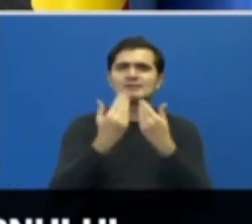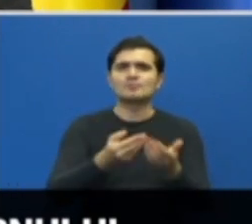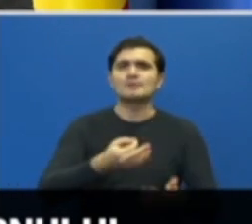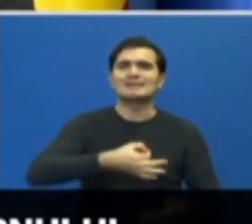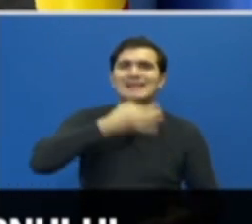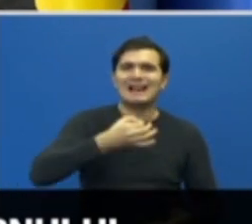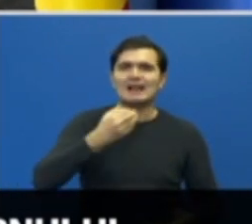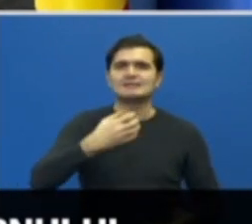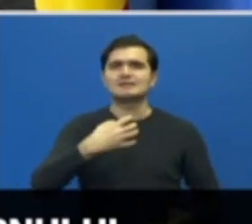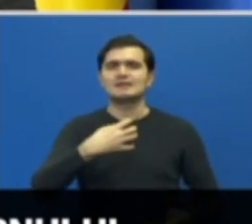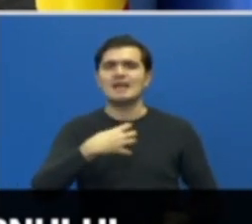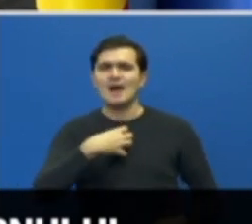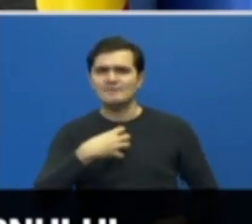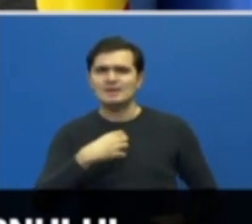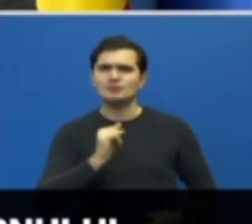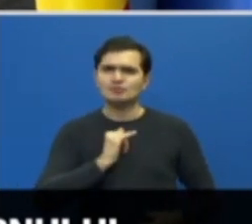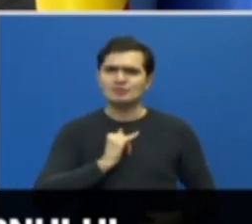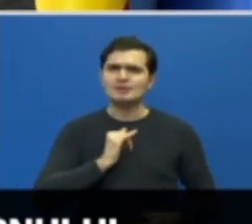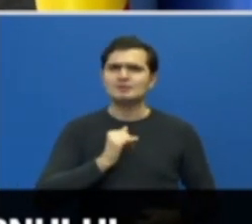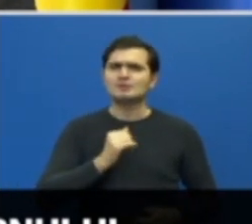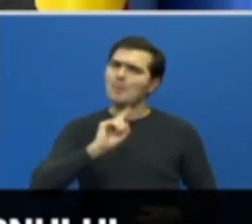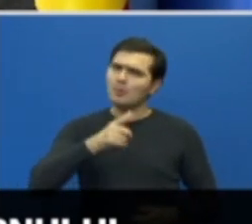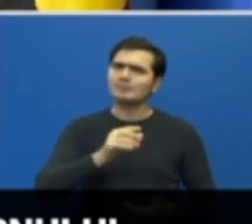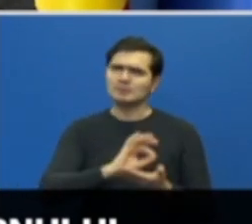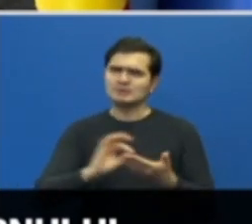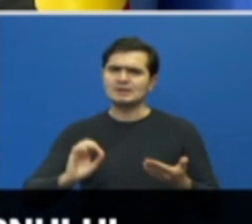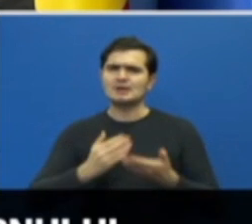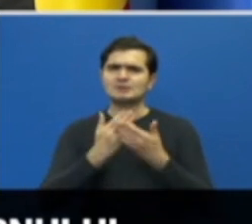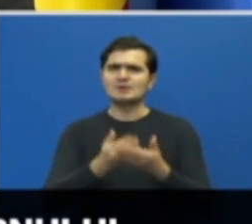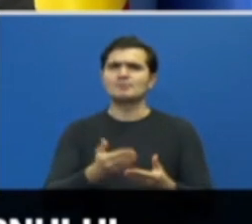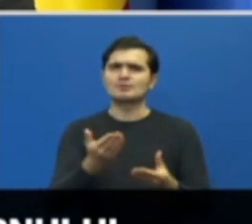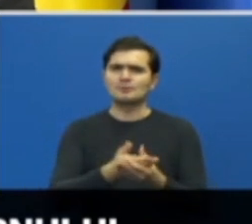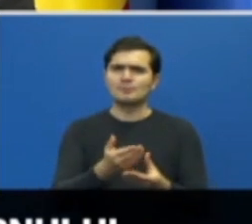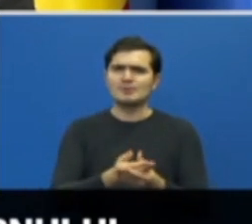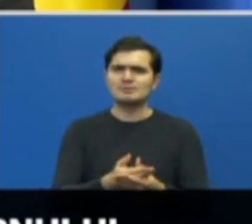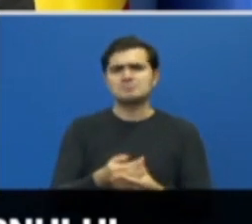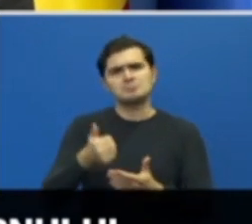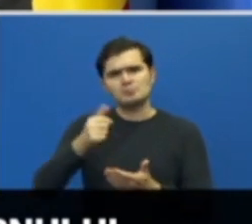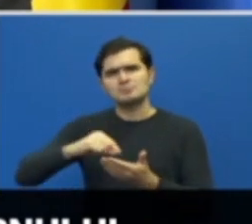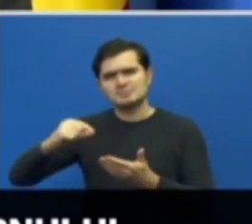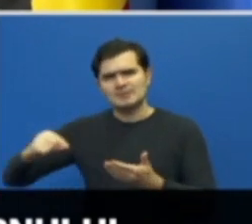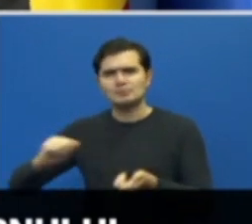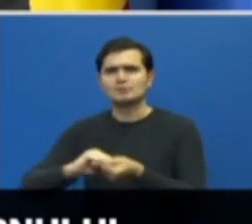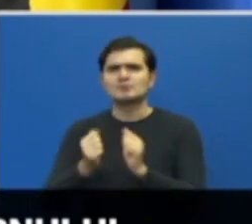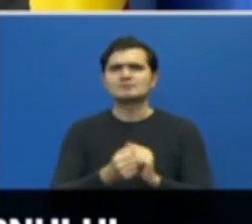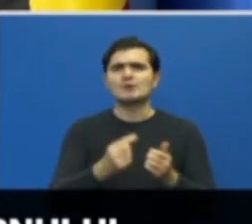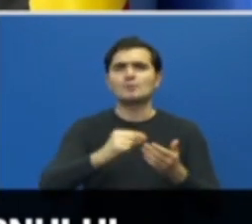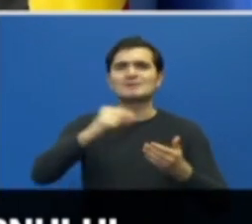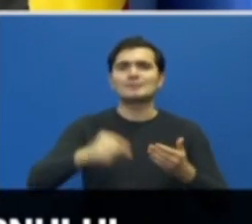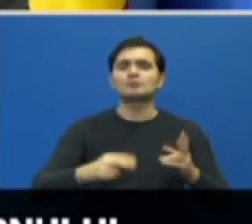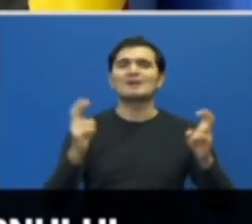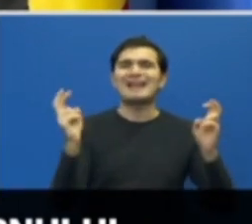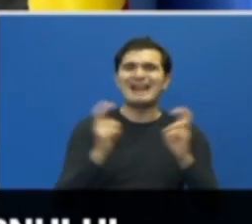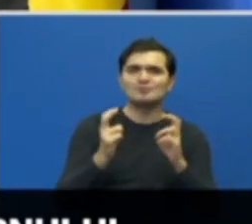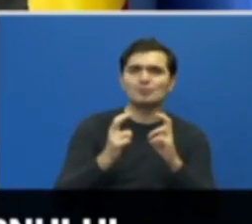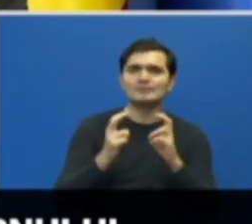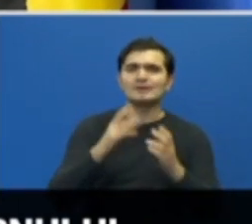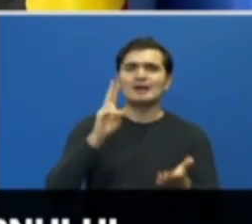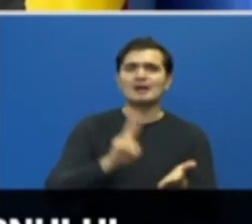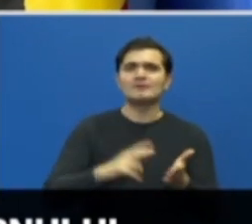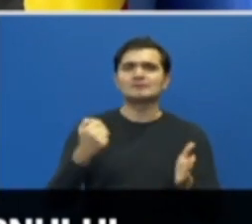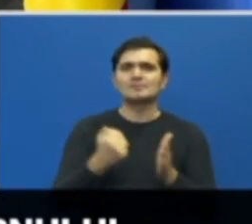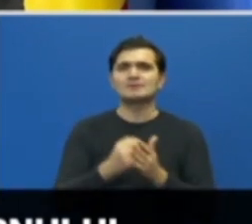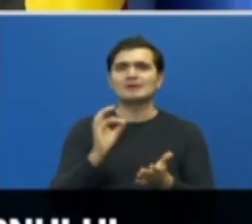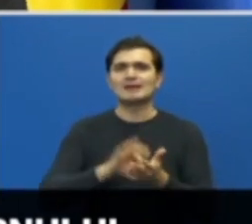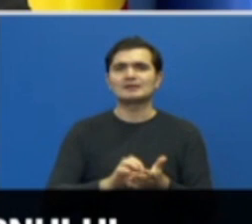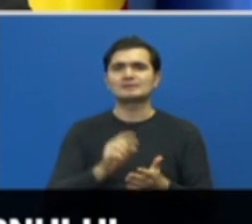potrivit legii vor putea completa și depune aceste documente, fie holograf, fie certificat cu semnătură electronică calificată până la data de 1